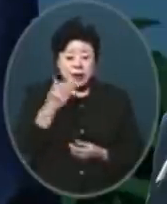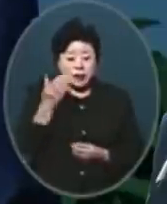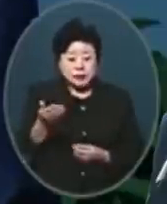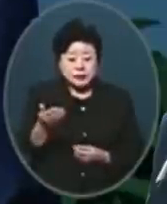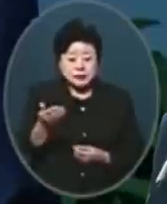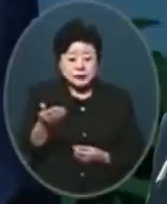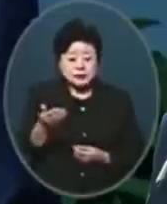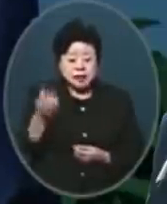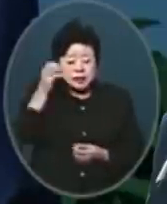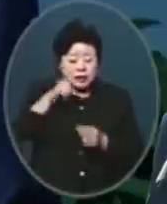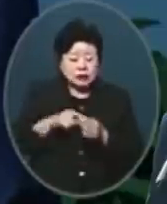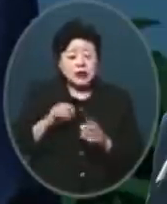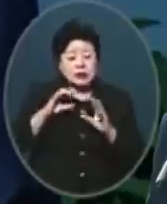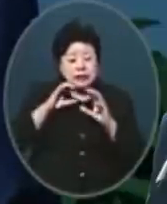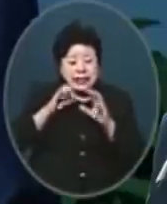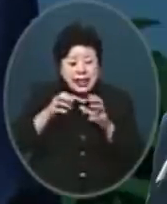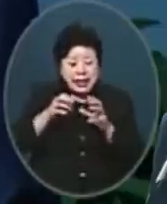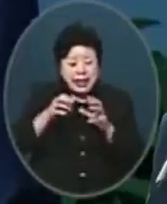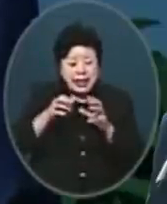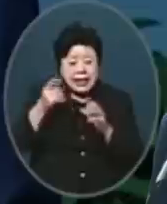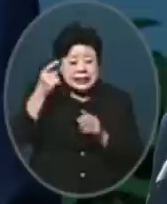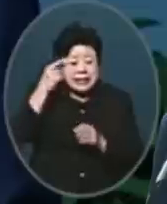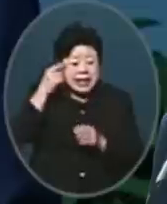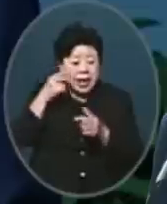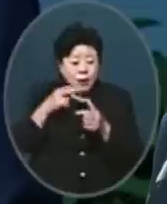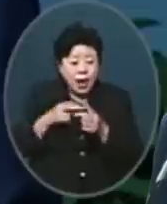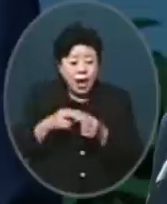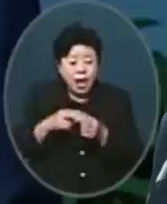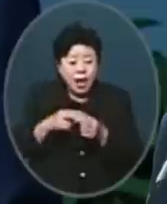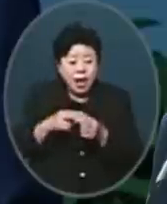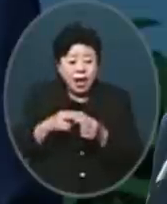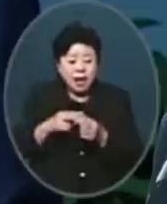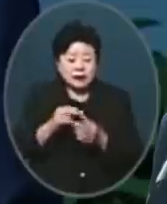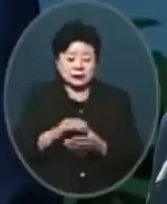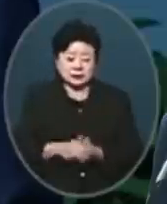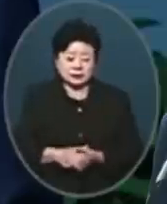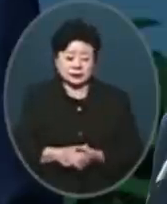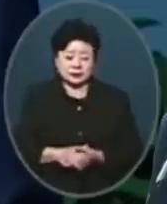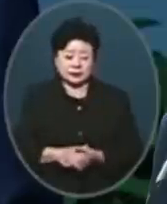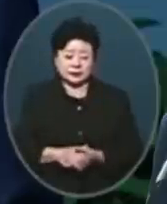여러분, 영적 세계의 생각과